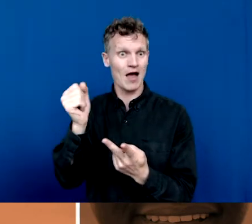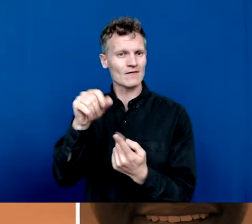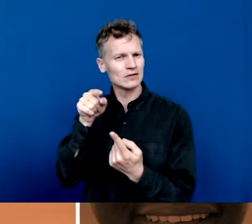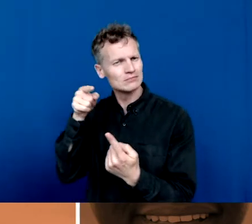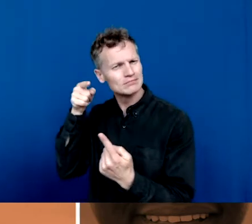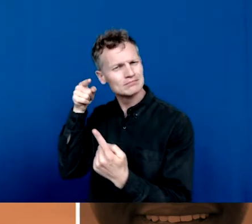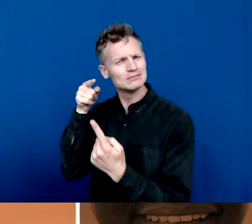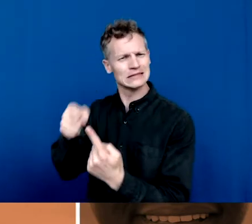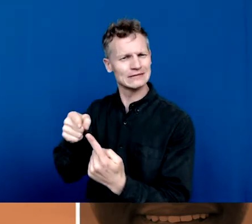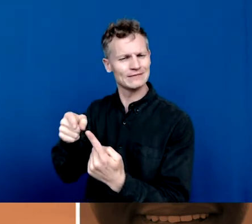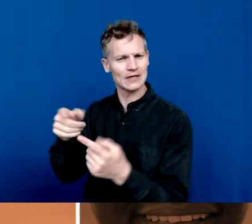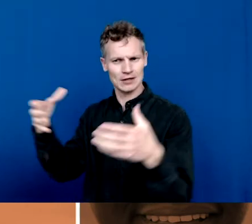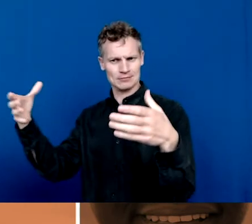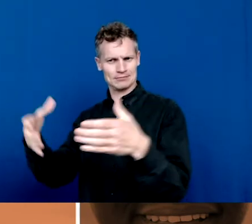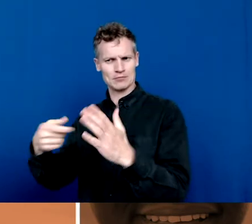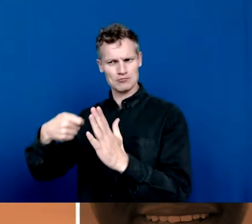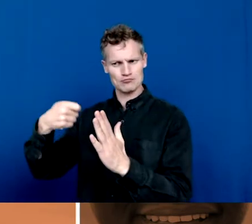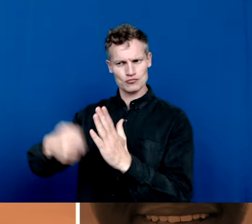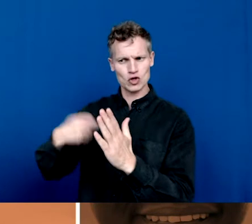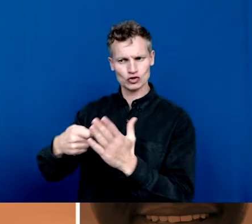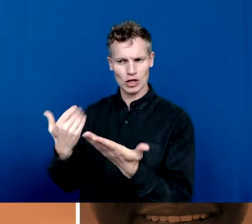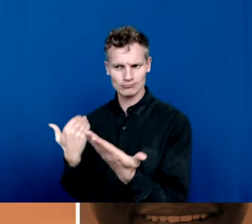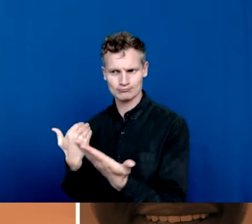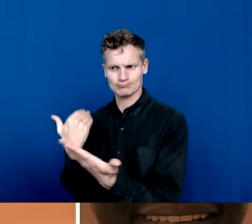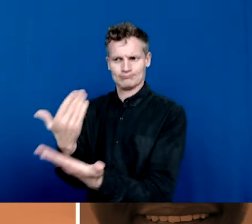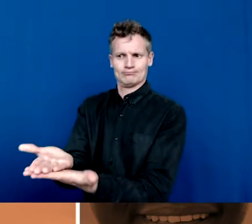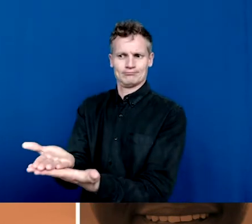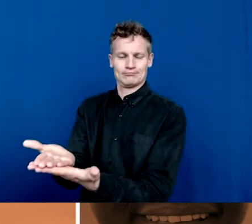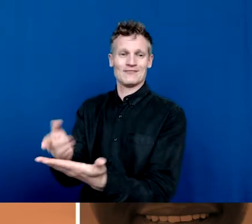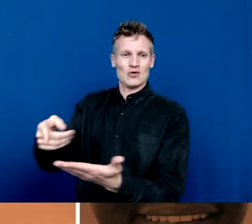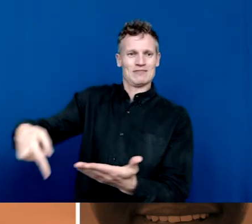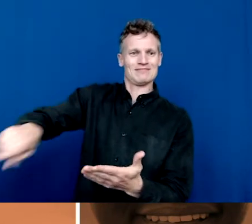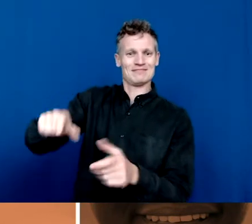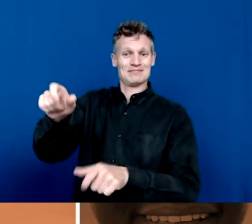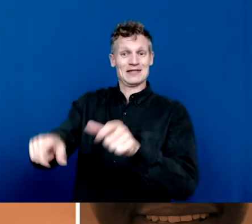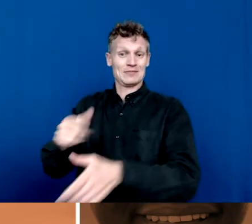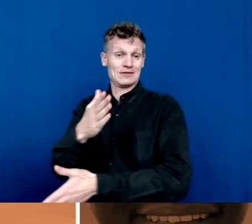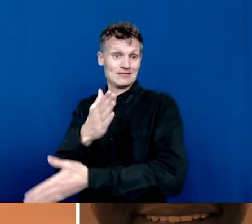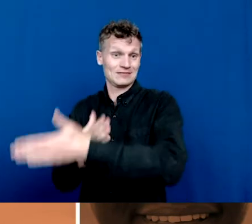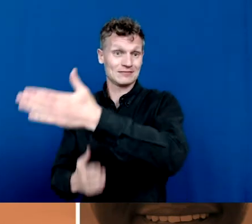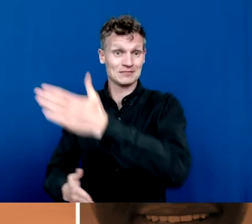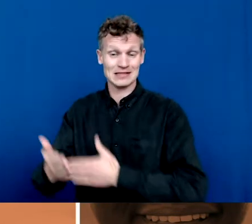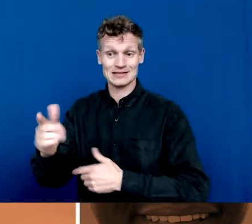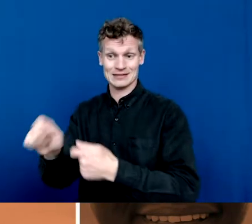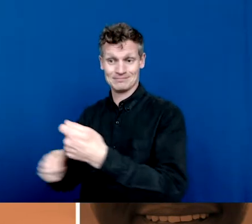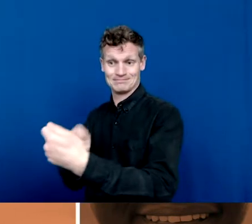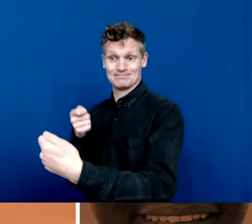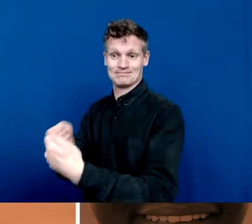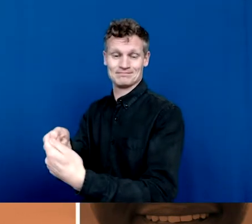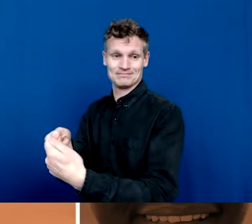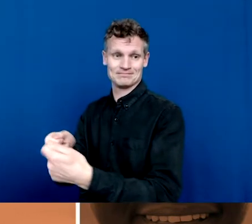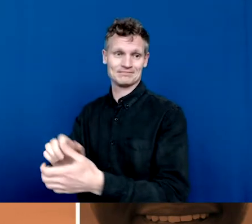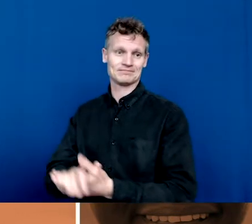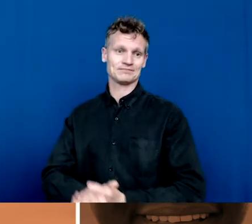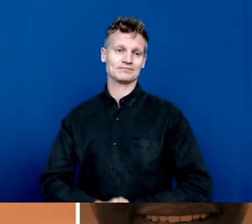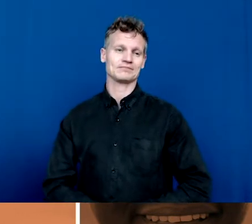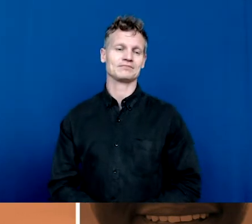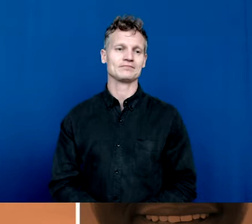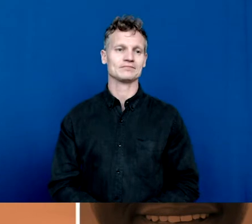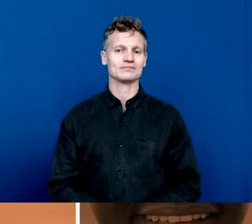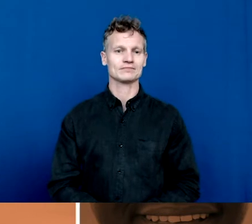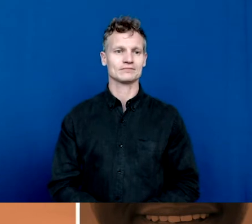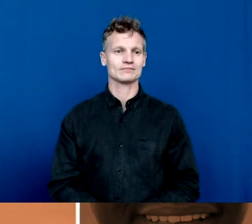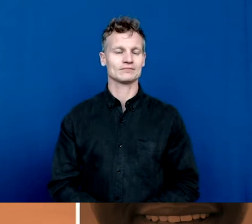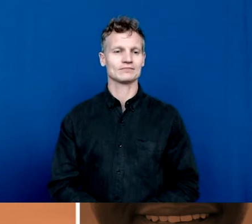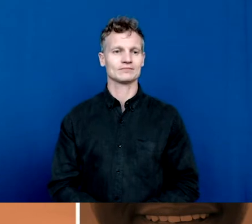des programmes ciblés lorsque cela est nécessaire pour répondre à nos besoins et risques